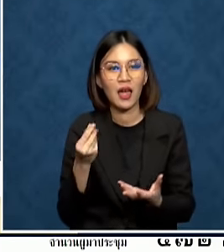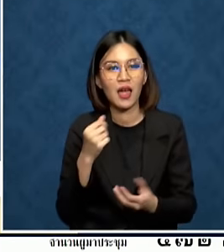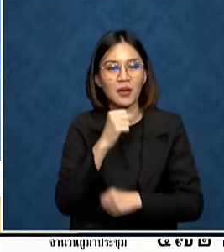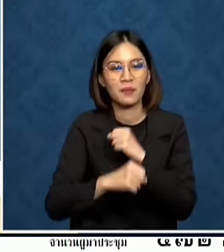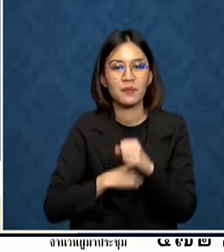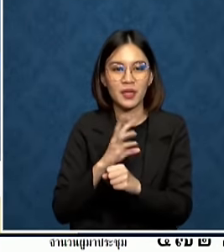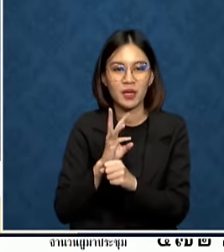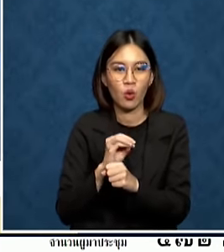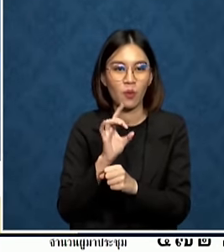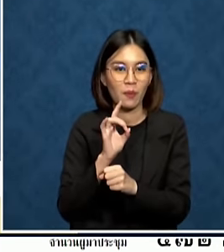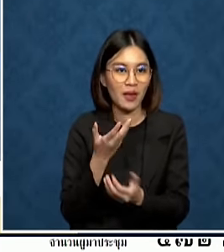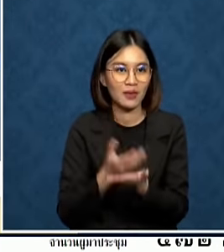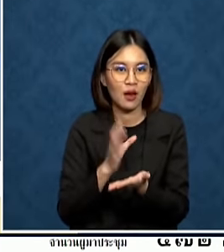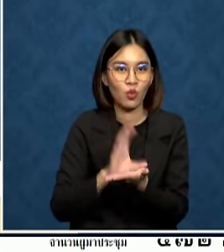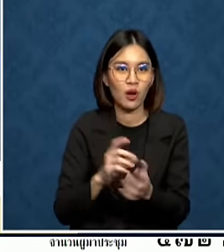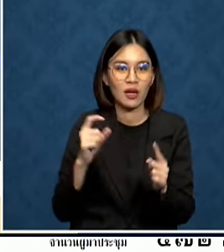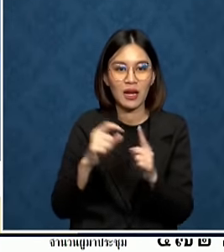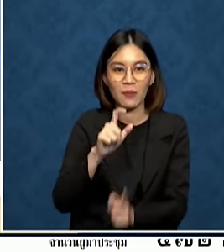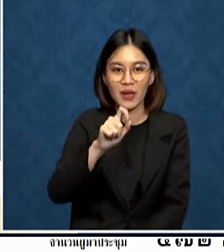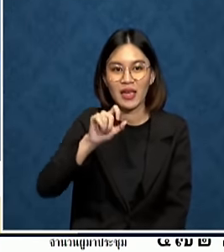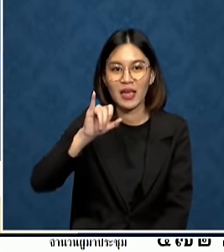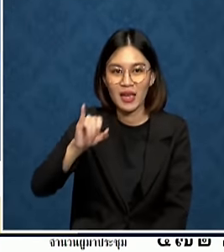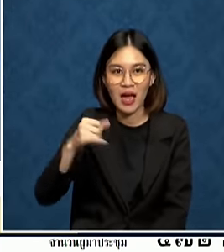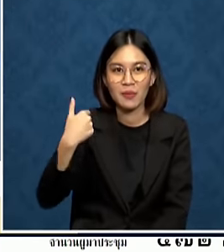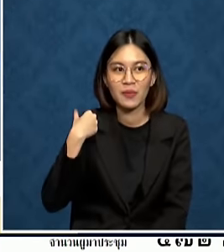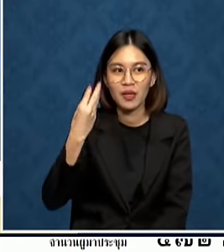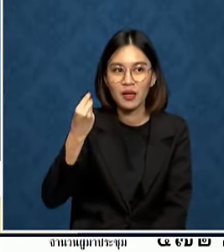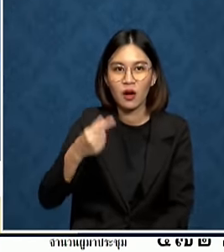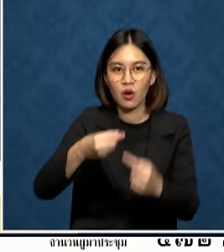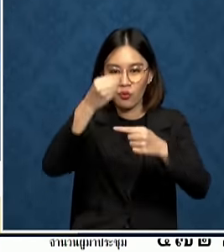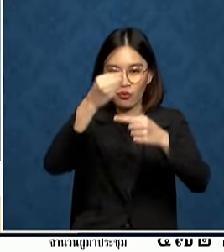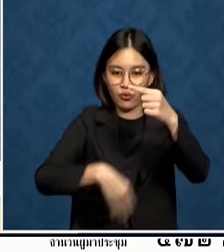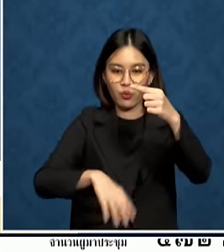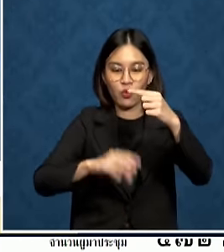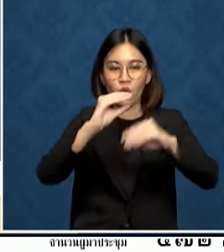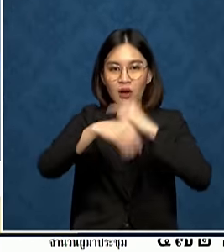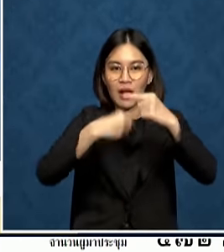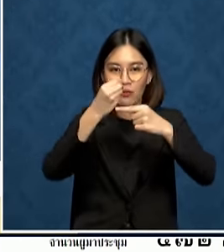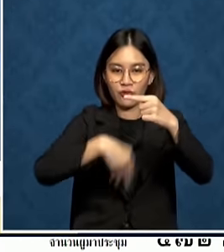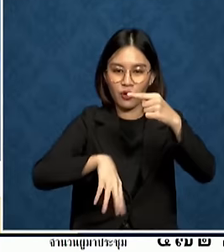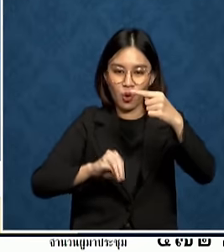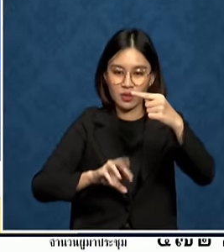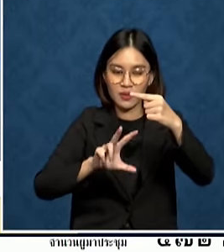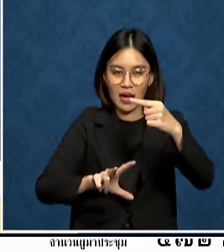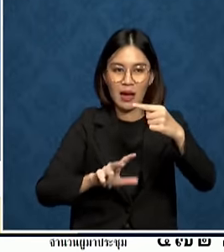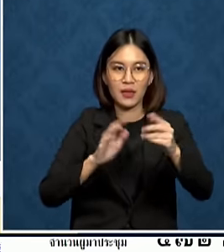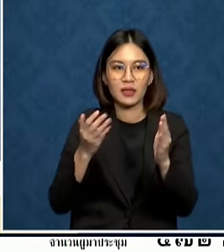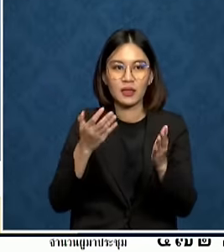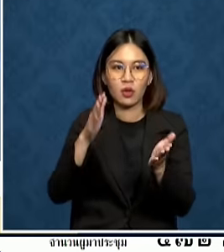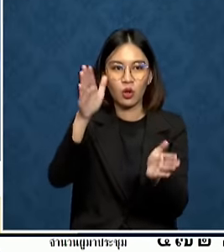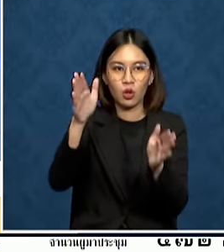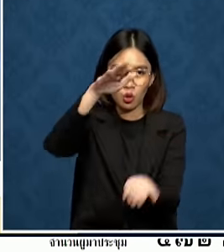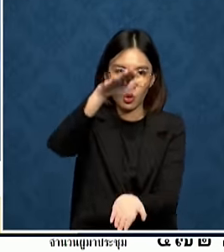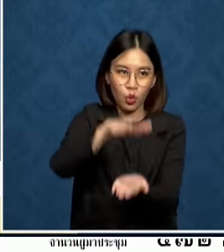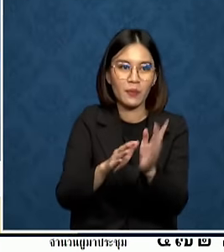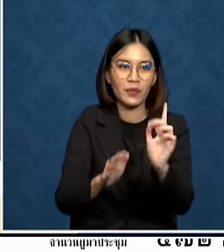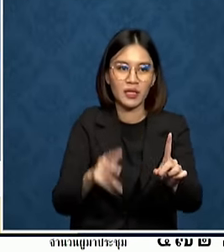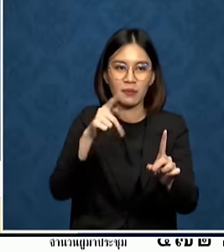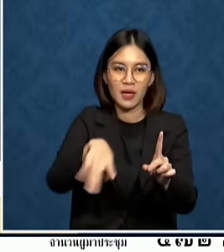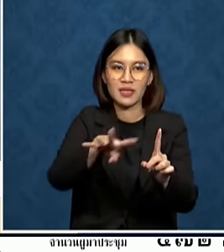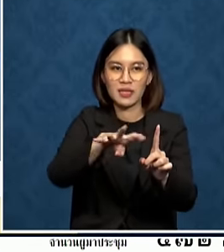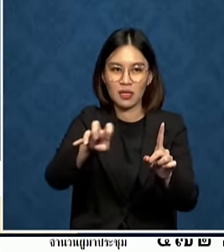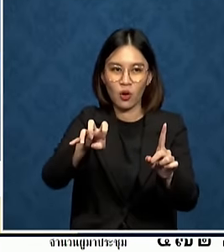68มีงบประมาณที่มีคำว่าปัญญาประดิษฐ์หรือ AIอย่างน้อย 63โครงการรวมเป็นเงินทั้งสิ้นกว่า 1,400ล้าน